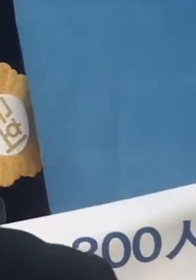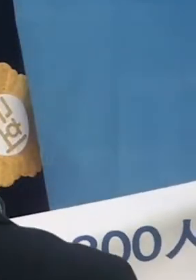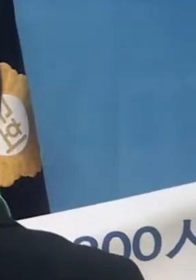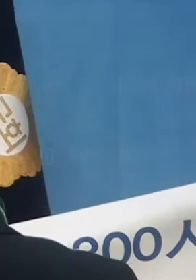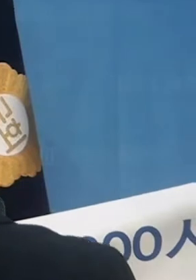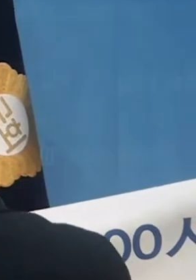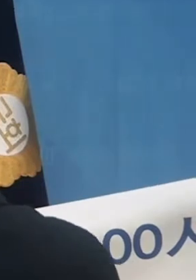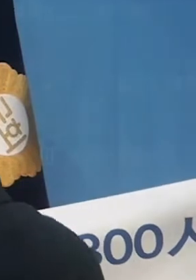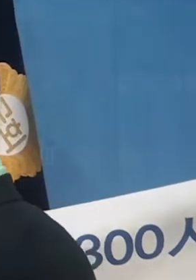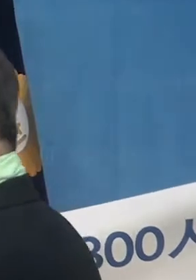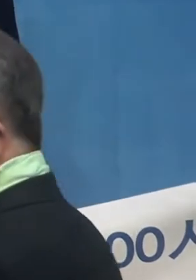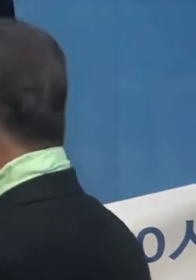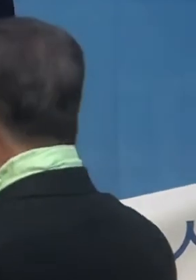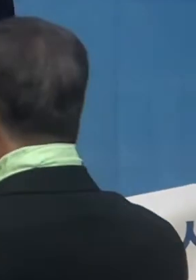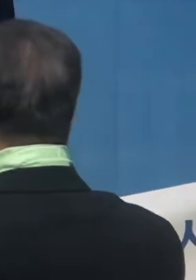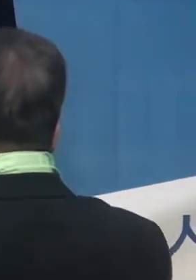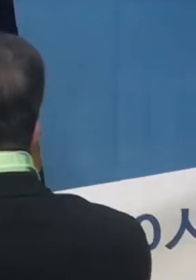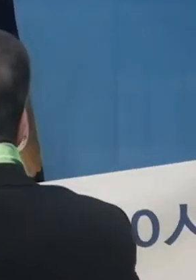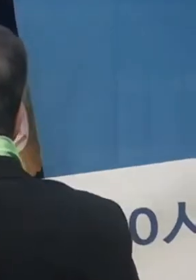분인데?